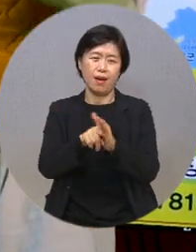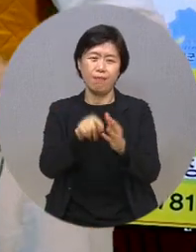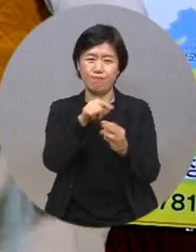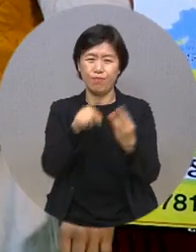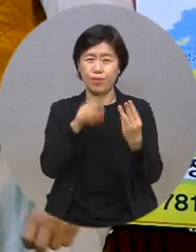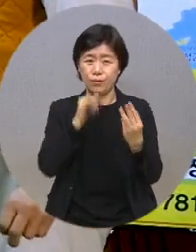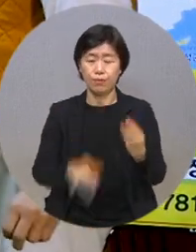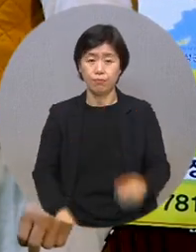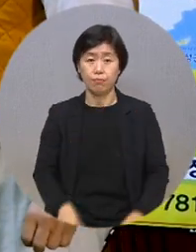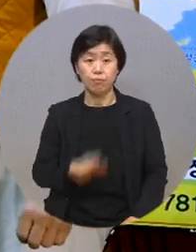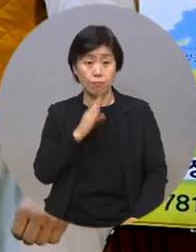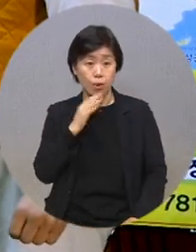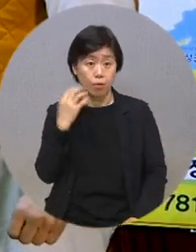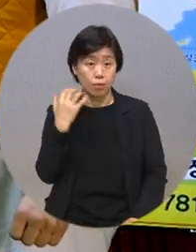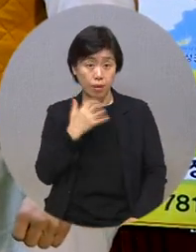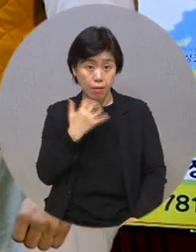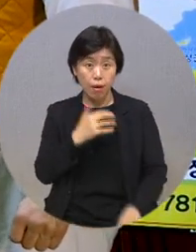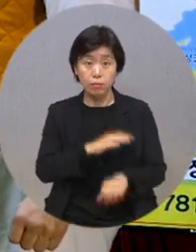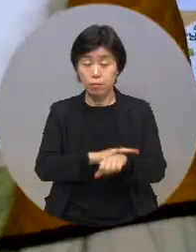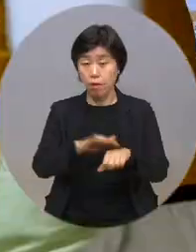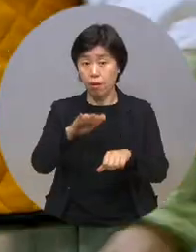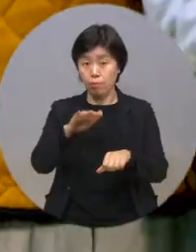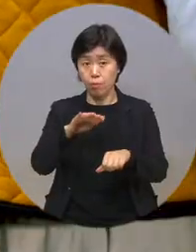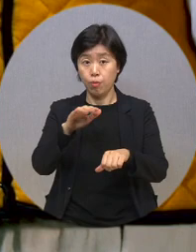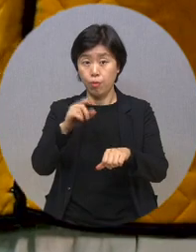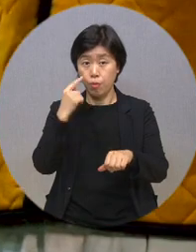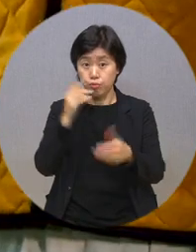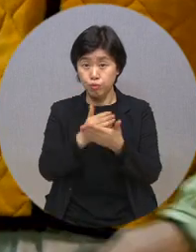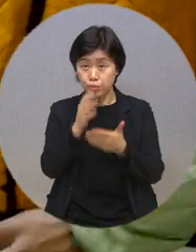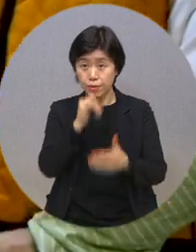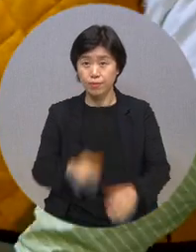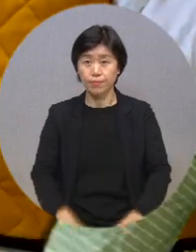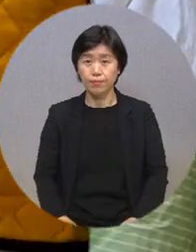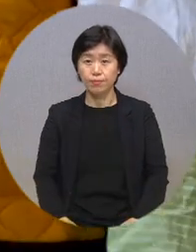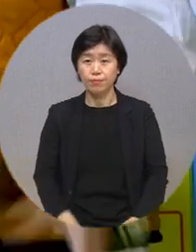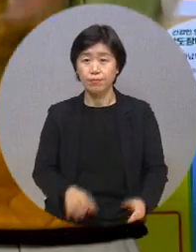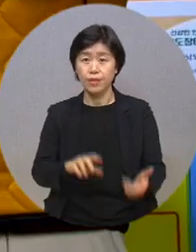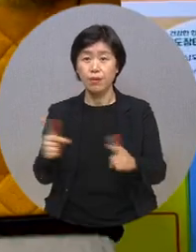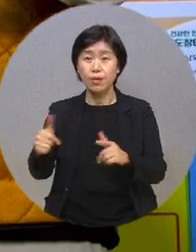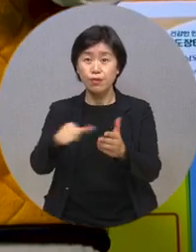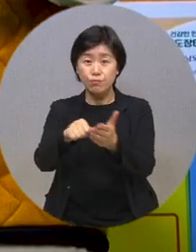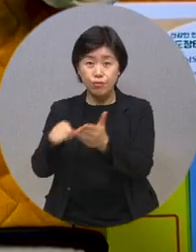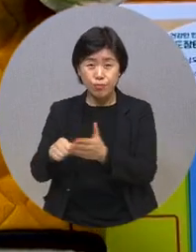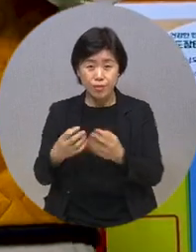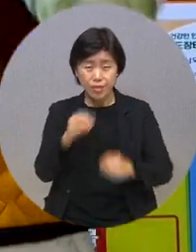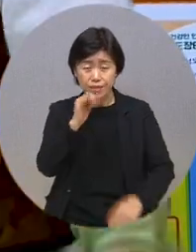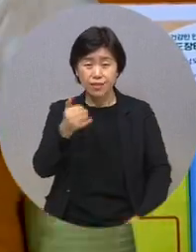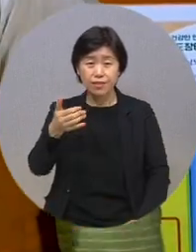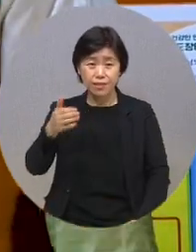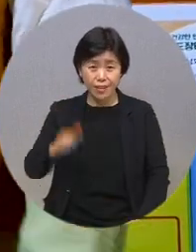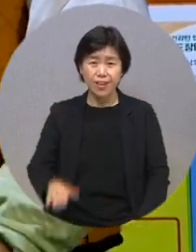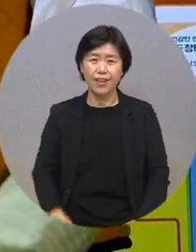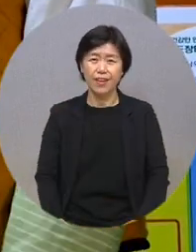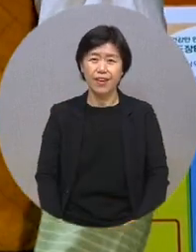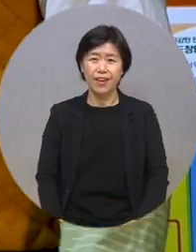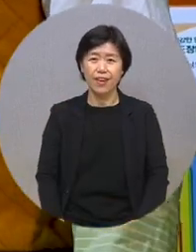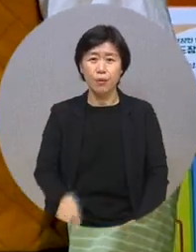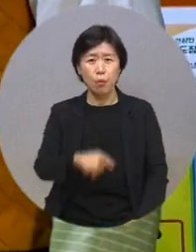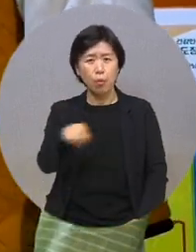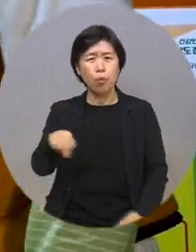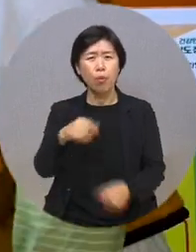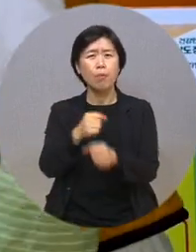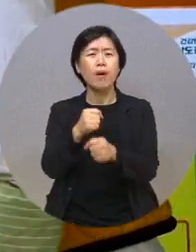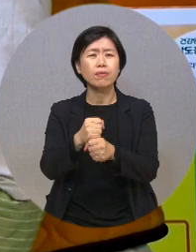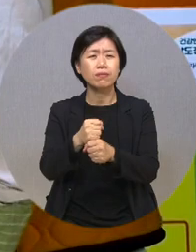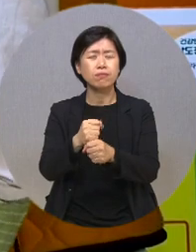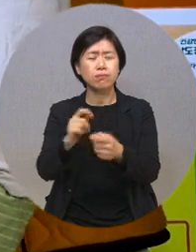그냥 딱 구분되는구만. 우리 이렇게 격이 달라. 이렇게 다양한 물건들이 있는데 어떻게 만드는지는 늘 제가 말씀드리지만 아주